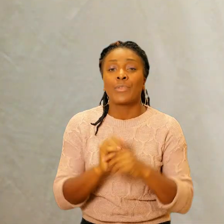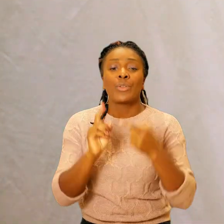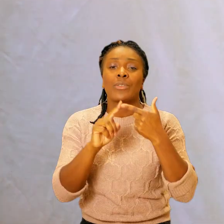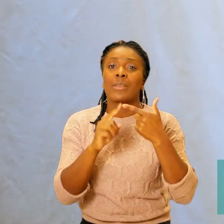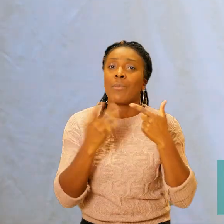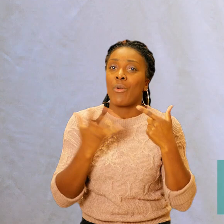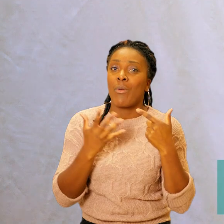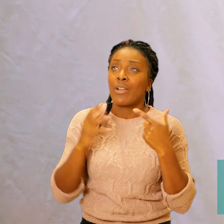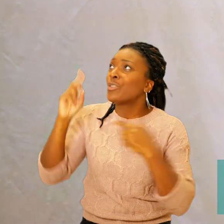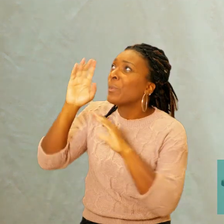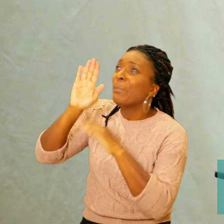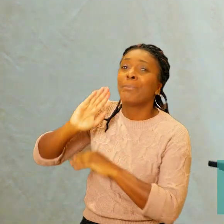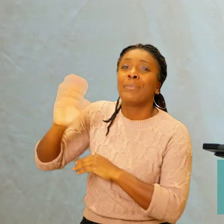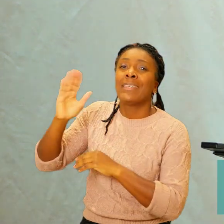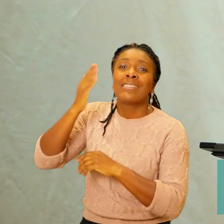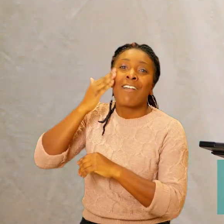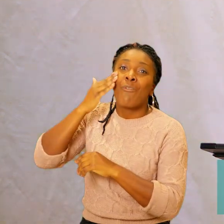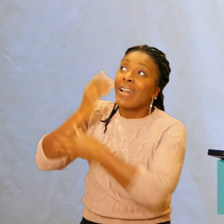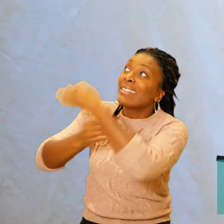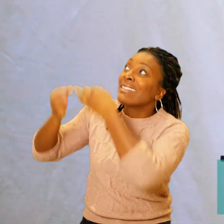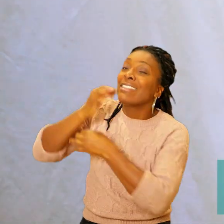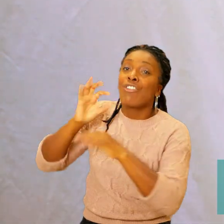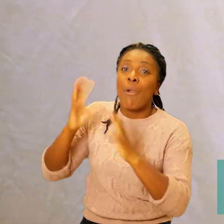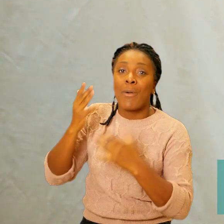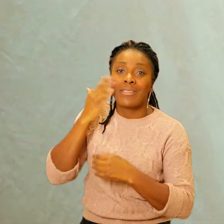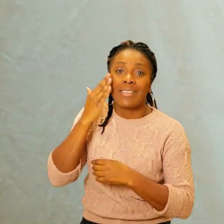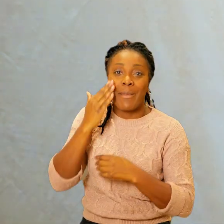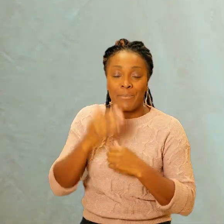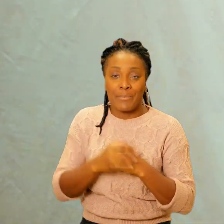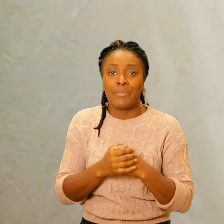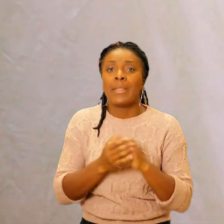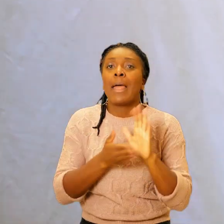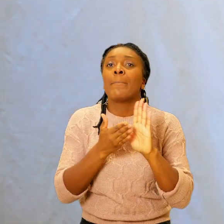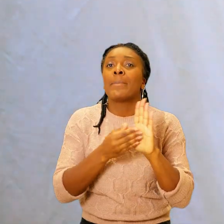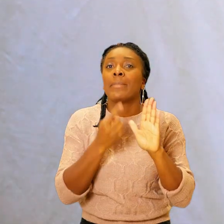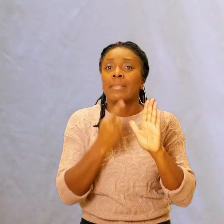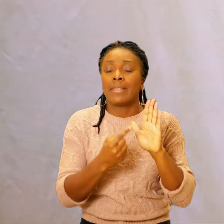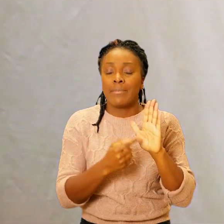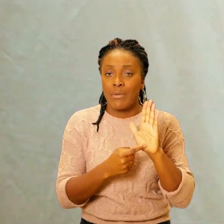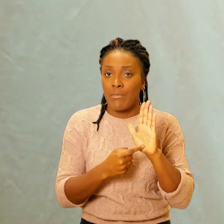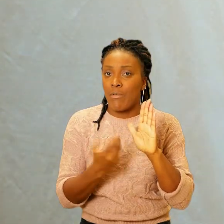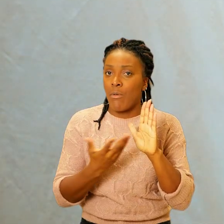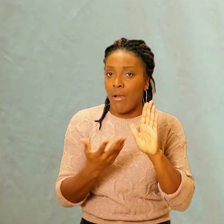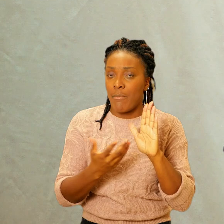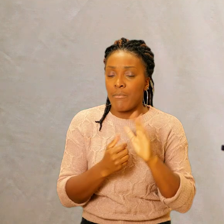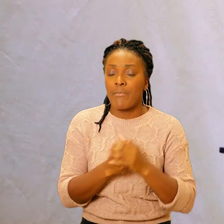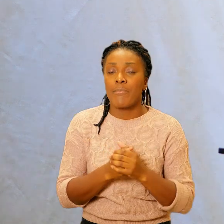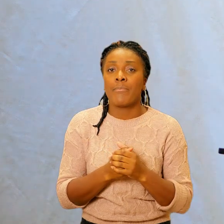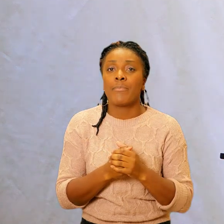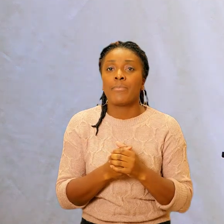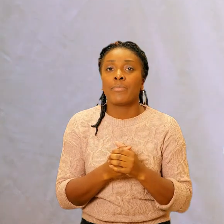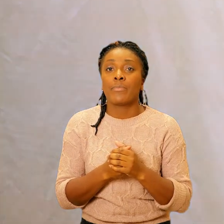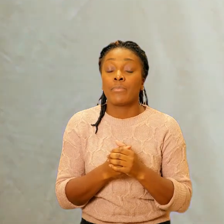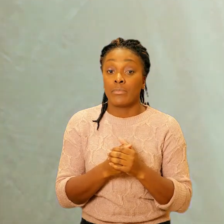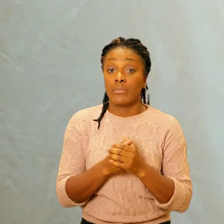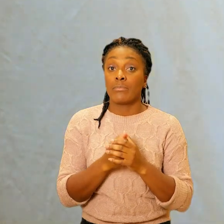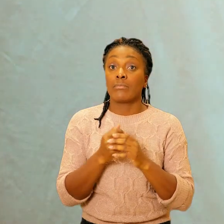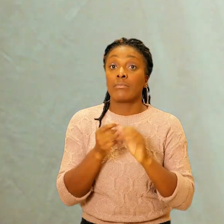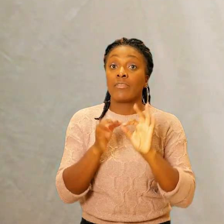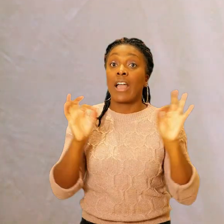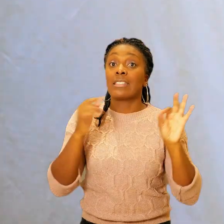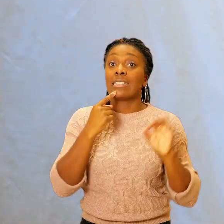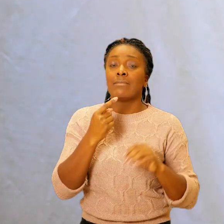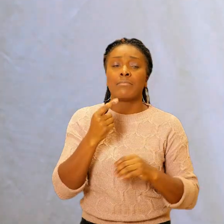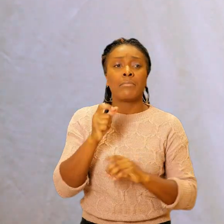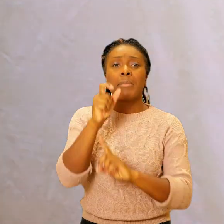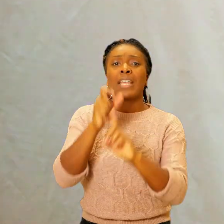Dieu, c'est 1 Corinthiens 14.3. Je vais prendre ce passage-là pour expliquer ce que comporte la voix de Dieu. Celui qui prophétise, celui